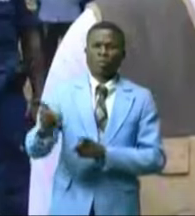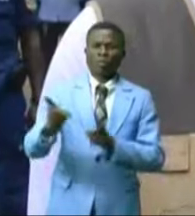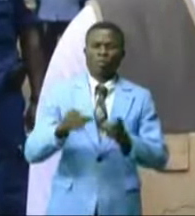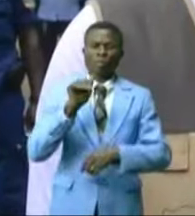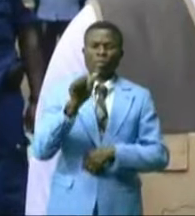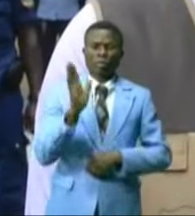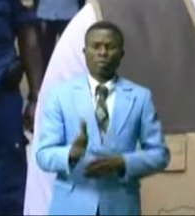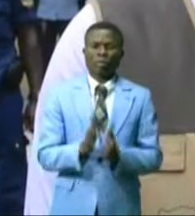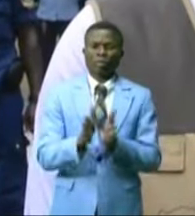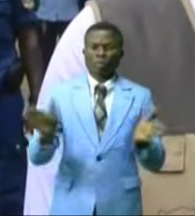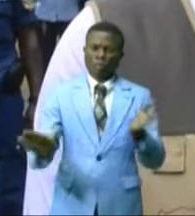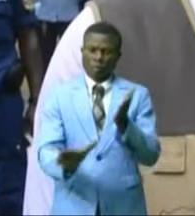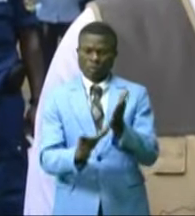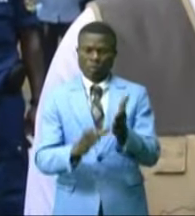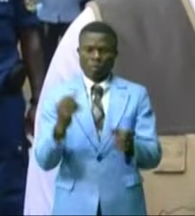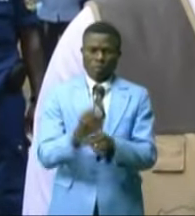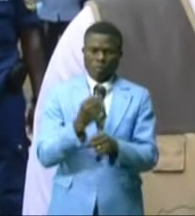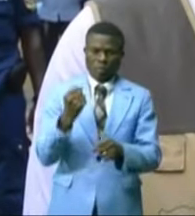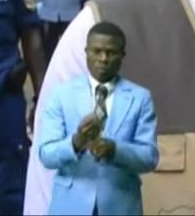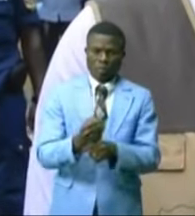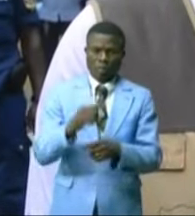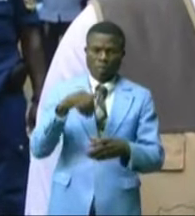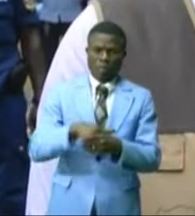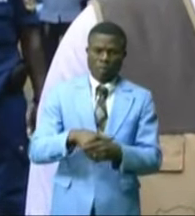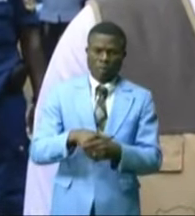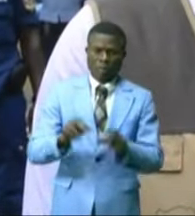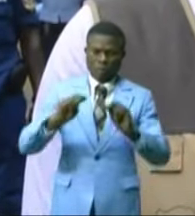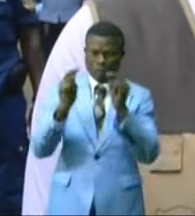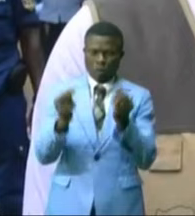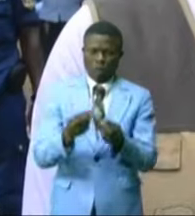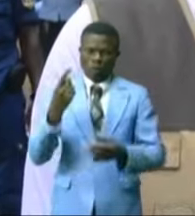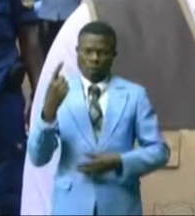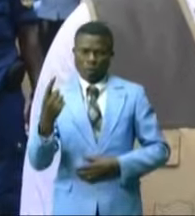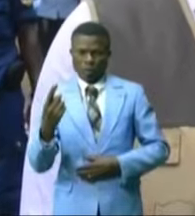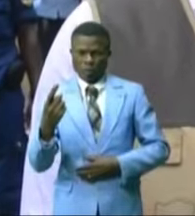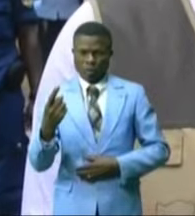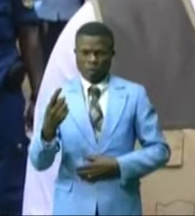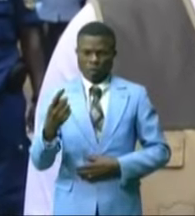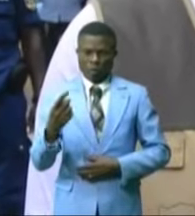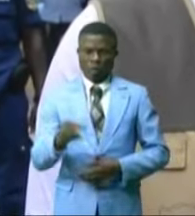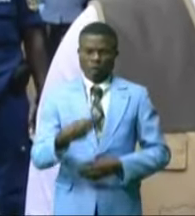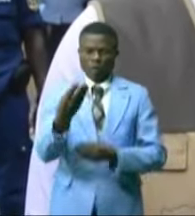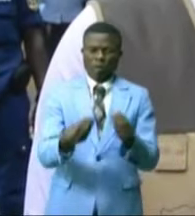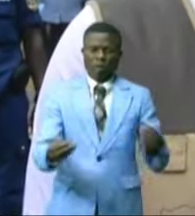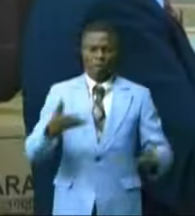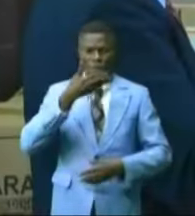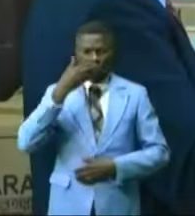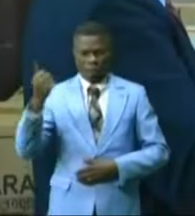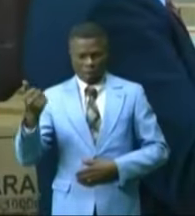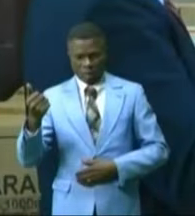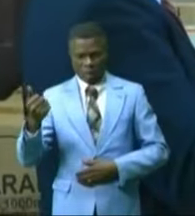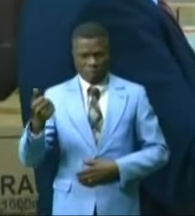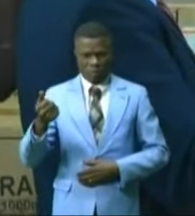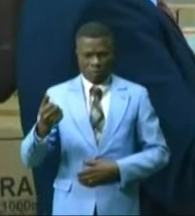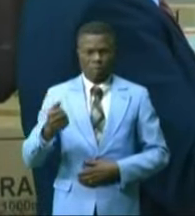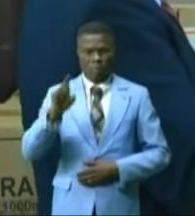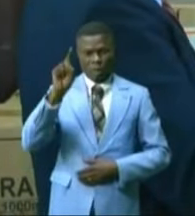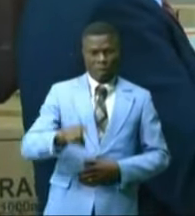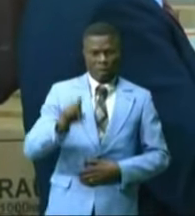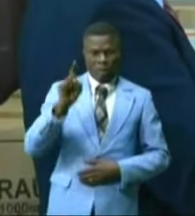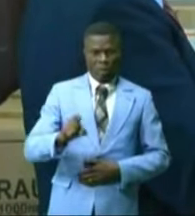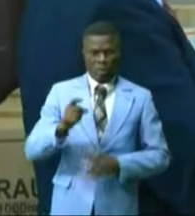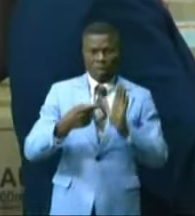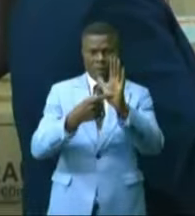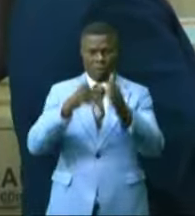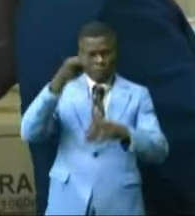adjoint. Nous avons travaillé dans une synergie qui a produit des résultats. Aujourd'hui, le besoin qu'ils ont